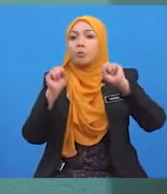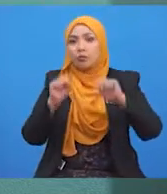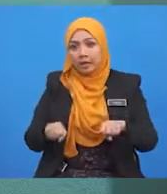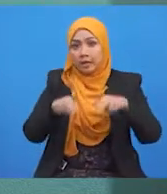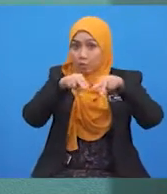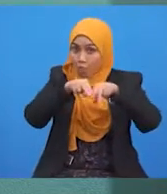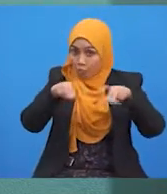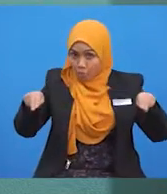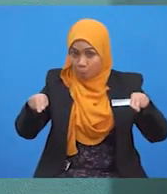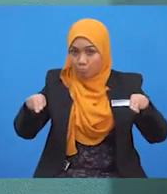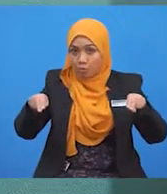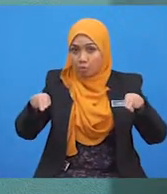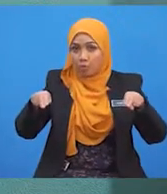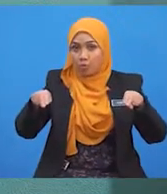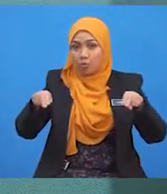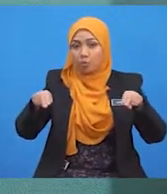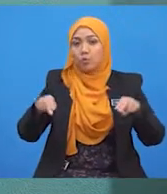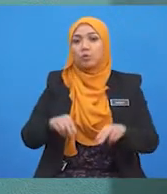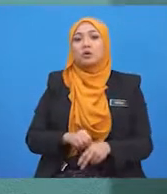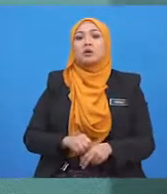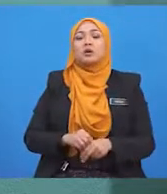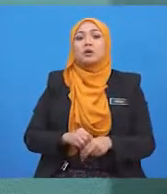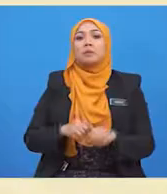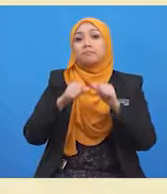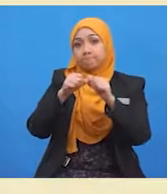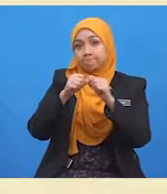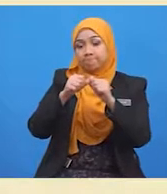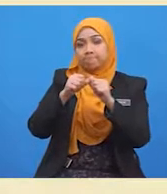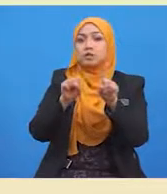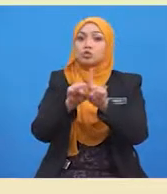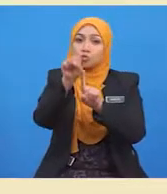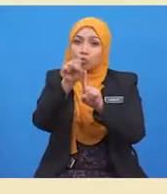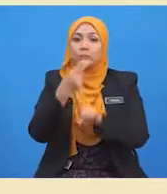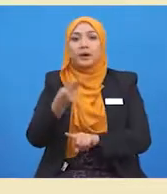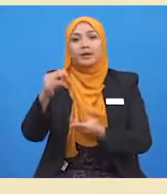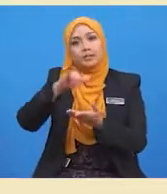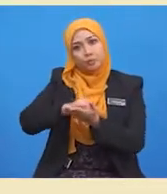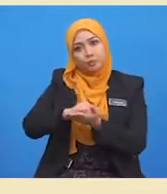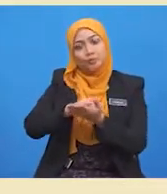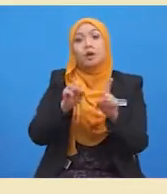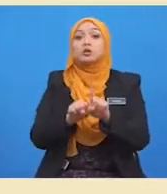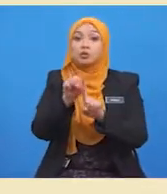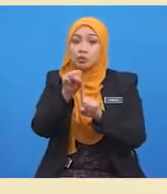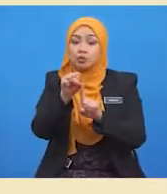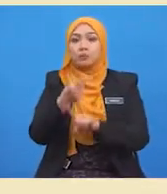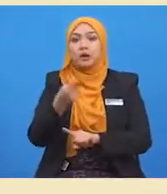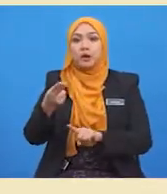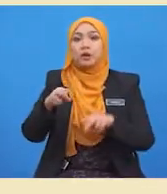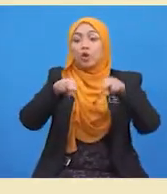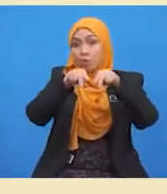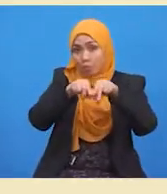melalui suhu bahan tersebut suhu Lex ialah ukuran